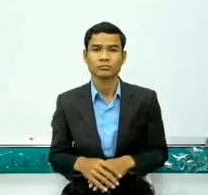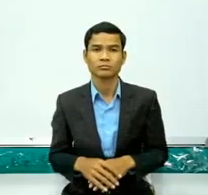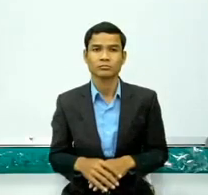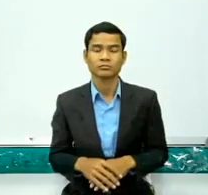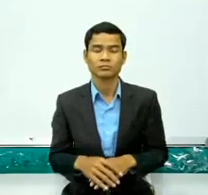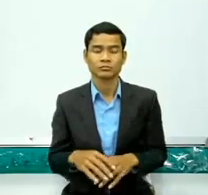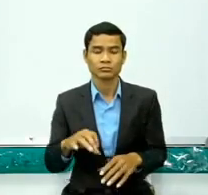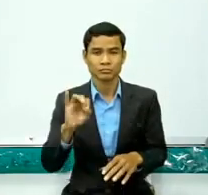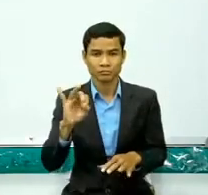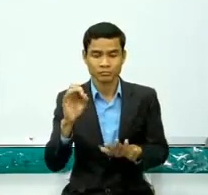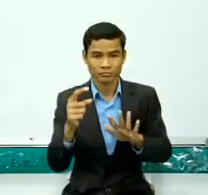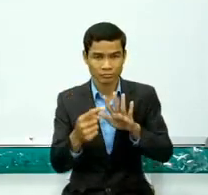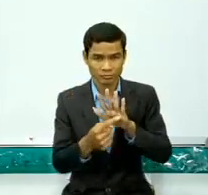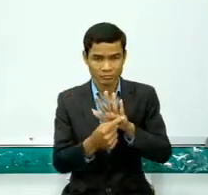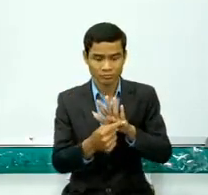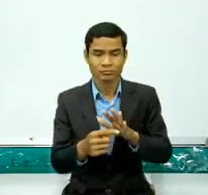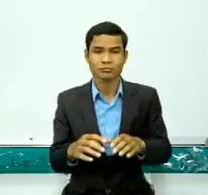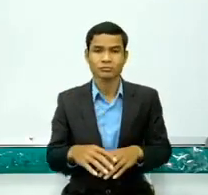ឈើ